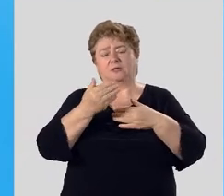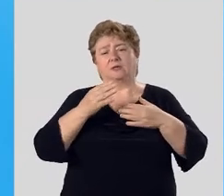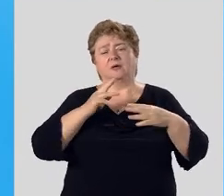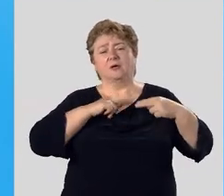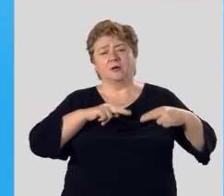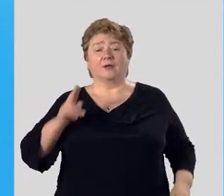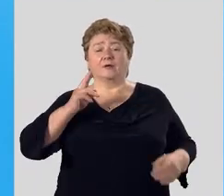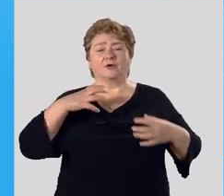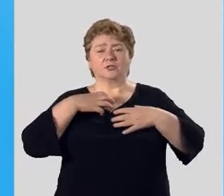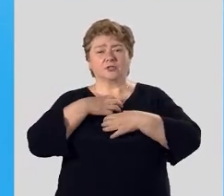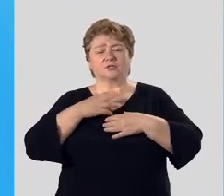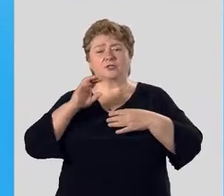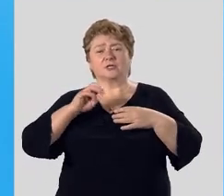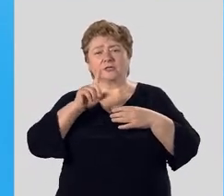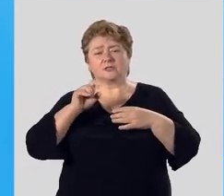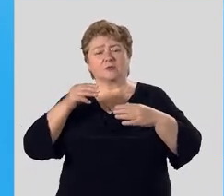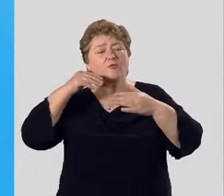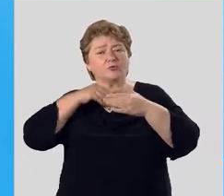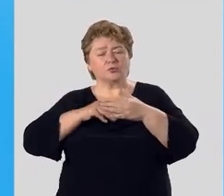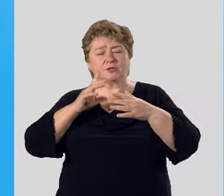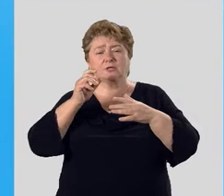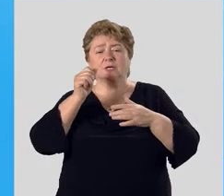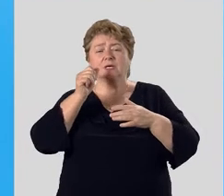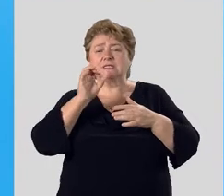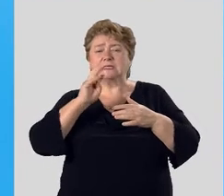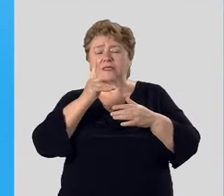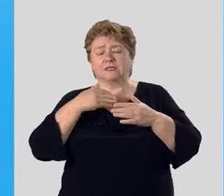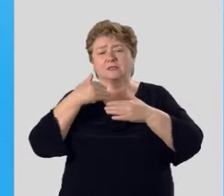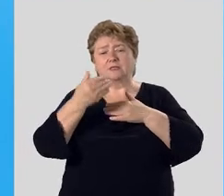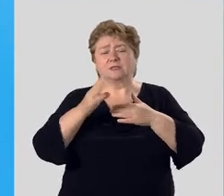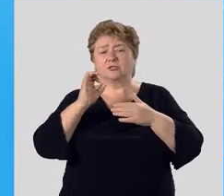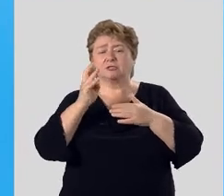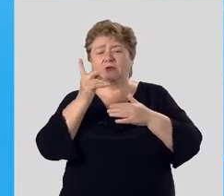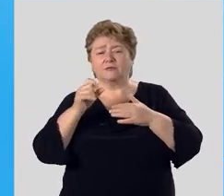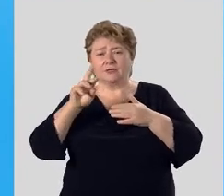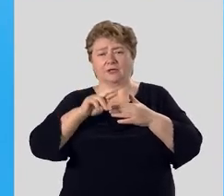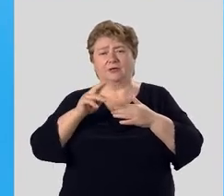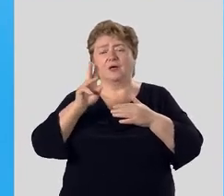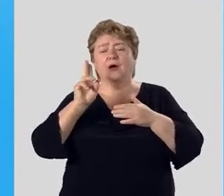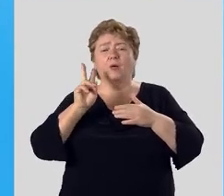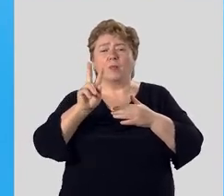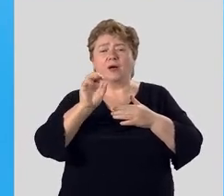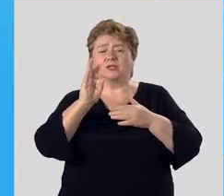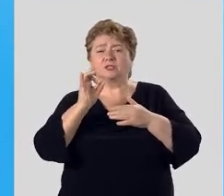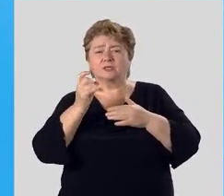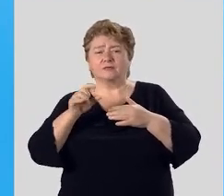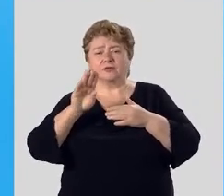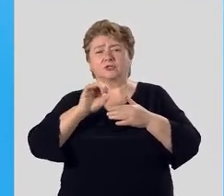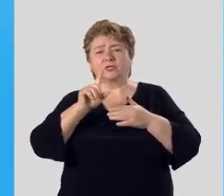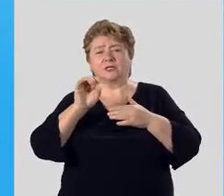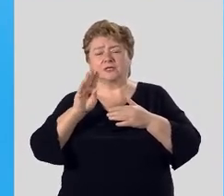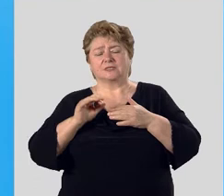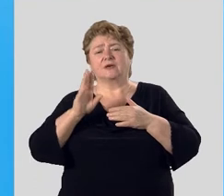работу. К важнейшим железам внутренней секреции относятся щитовидная, паращитовидная